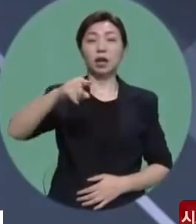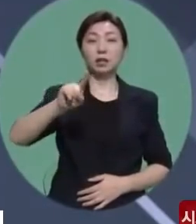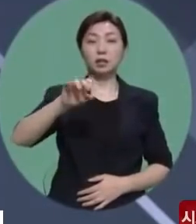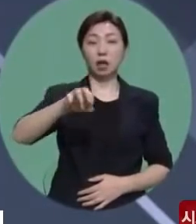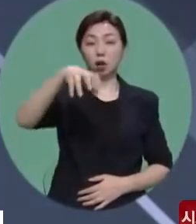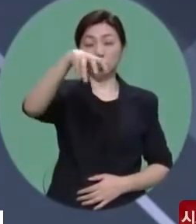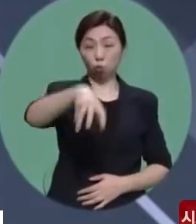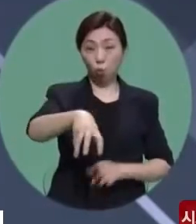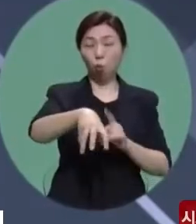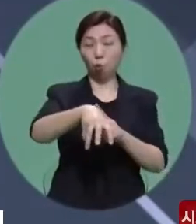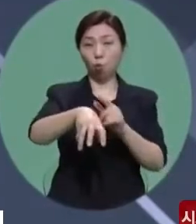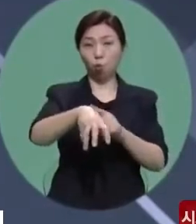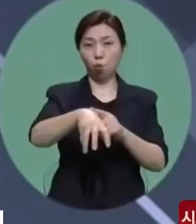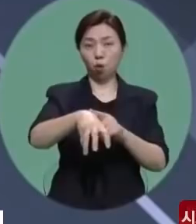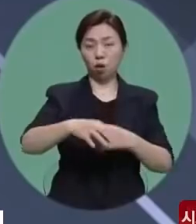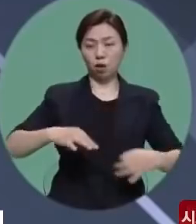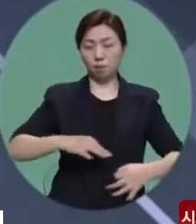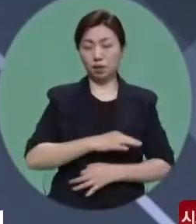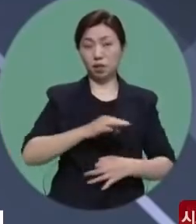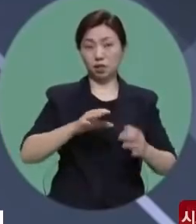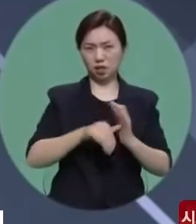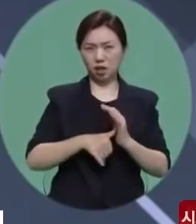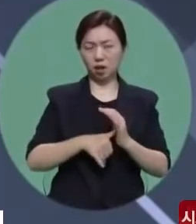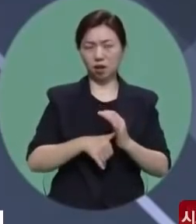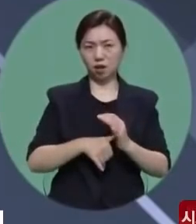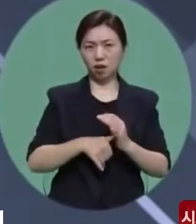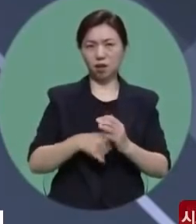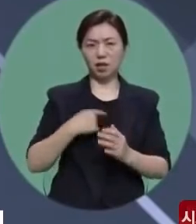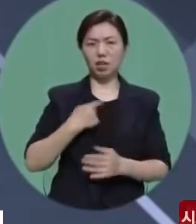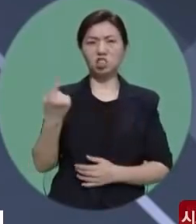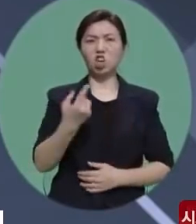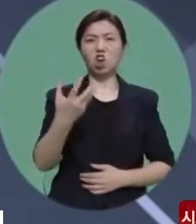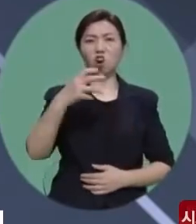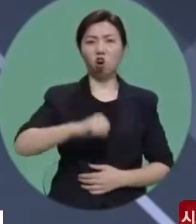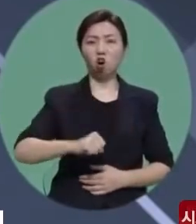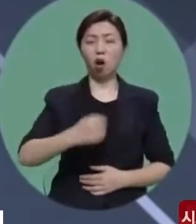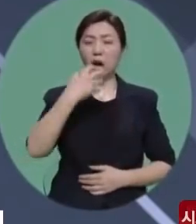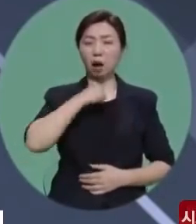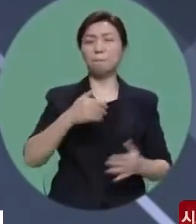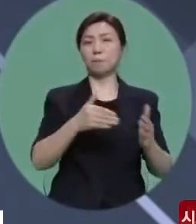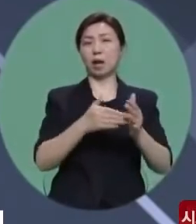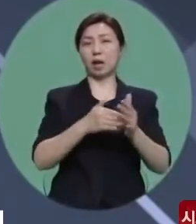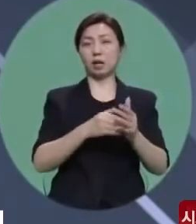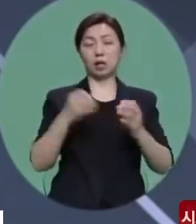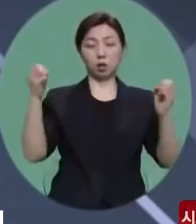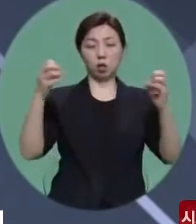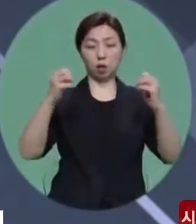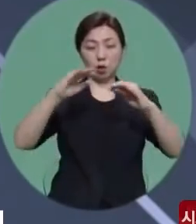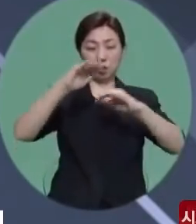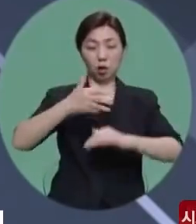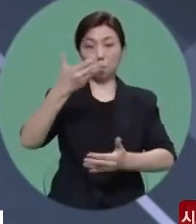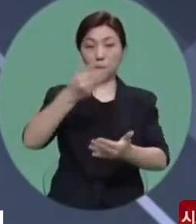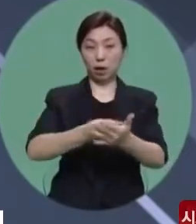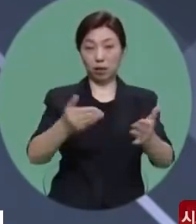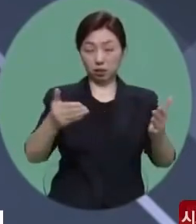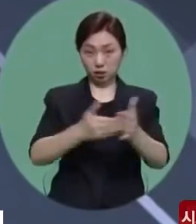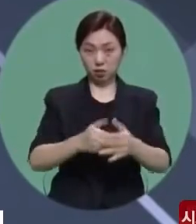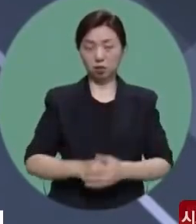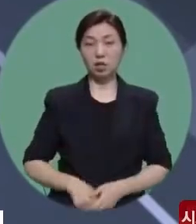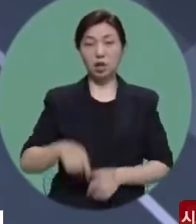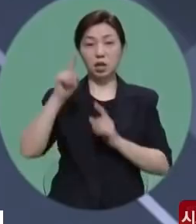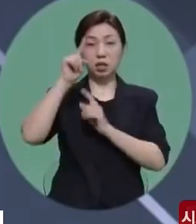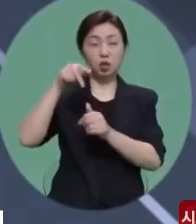된다 고 했다는 녹취록 또 최근에 공개됐습니다 또 김만 배가 우리 이 후보님 의성 법